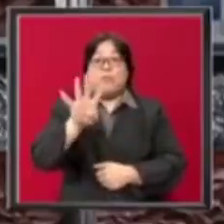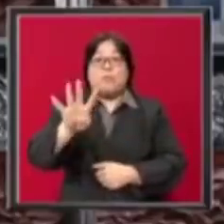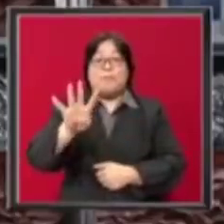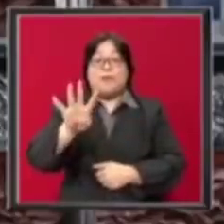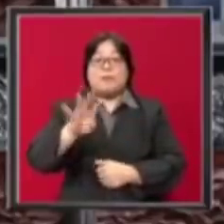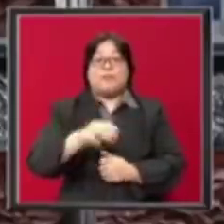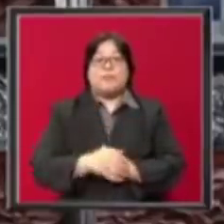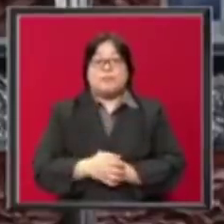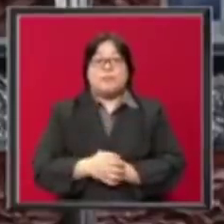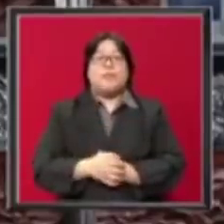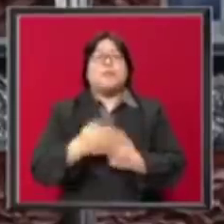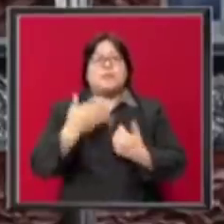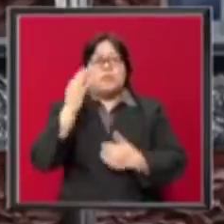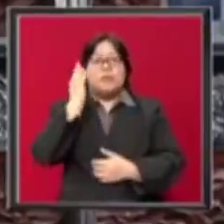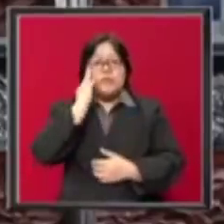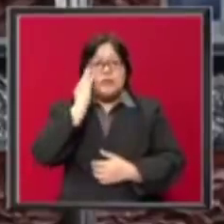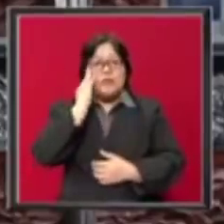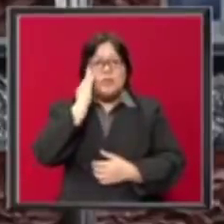59.4. Sudah tahu